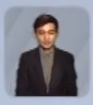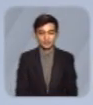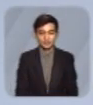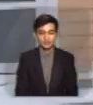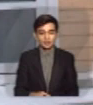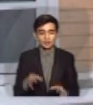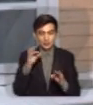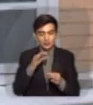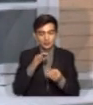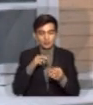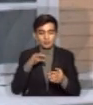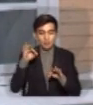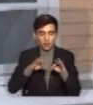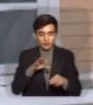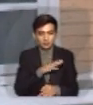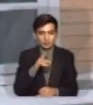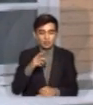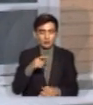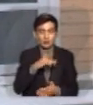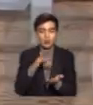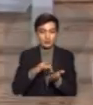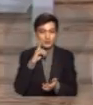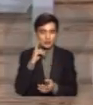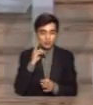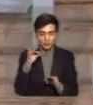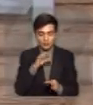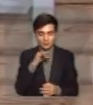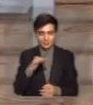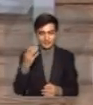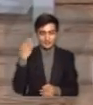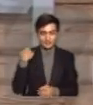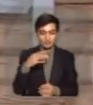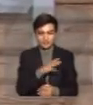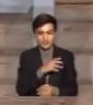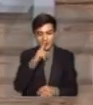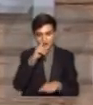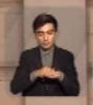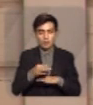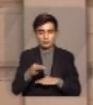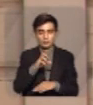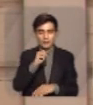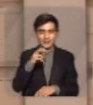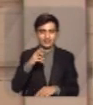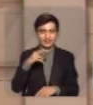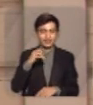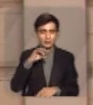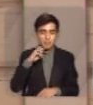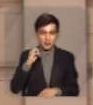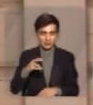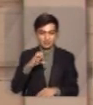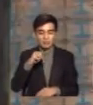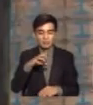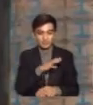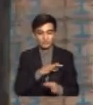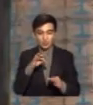Сруб – это часть проекта «Город молодых», который начали реализовывать еще в бытности акимом области Бердибека Сапарбаева.